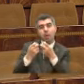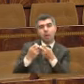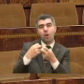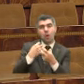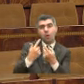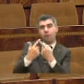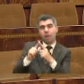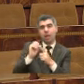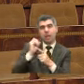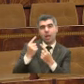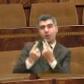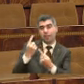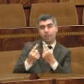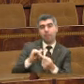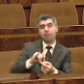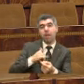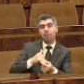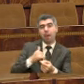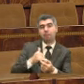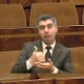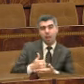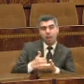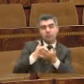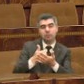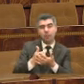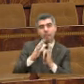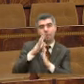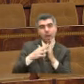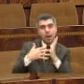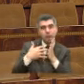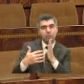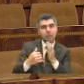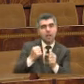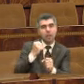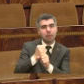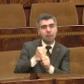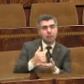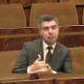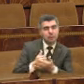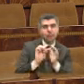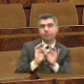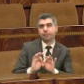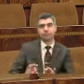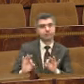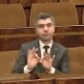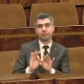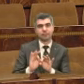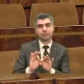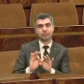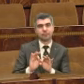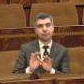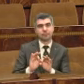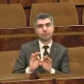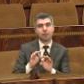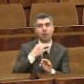العدد ديال الشباب ما استفدش من هذه البرامج ديال التشغيل الذاتي. وبالتالي نحبذ ان يكون تدخل